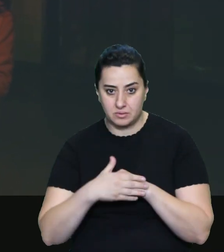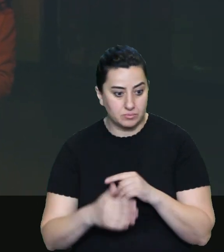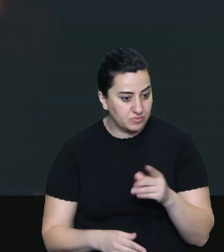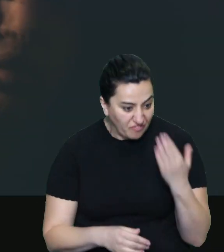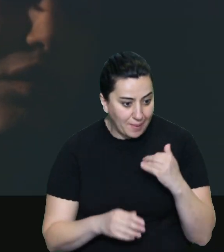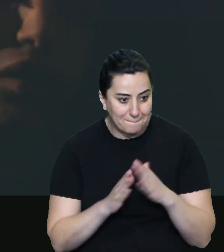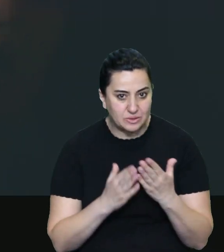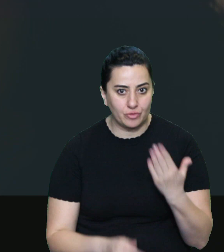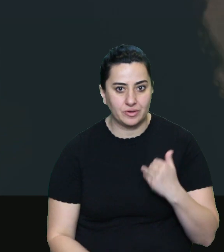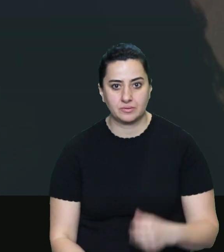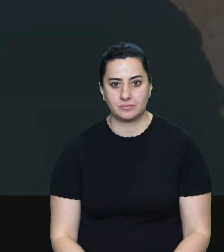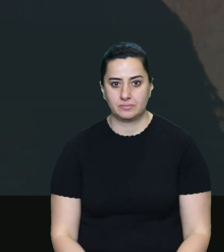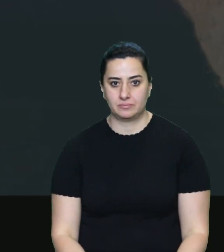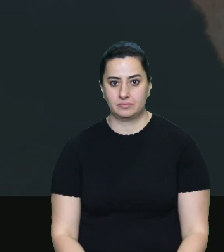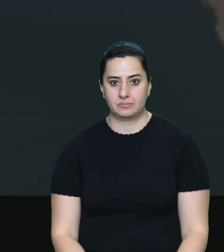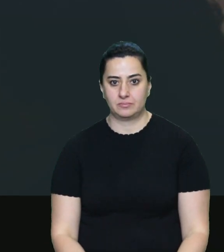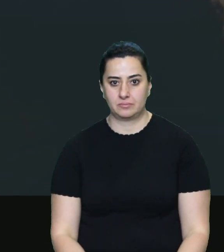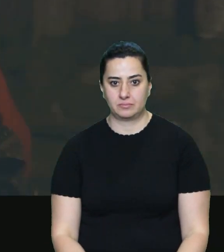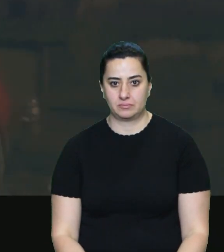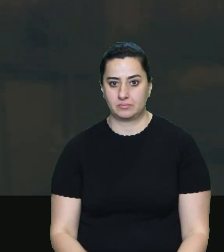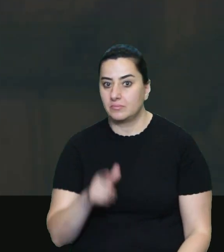Ver şunu. Gırtlağını sıkarak kaldı.